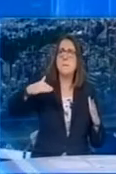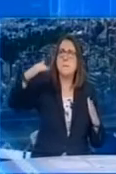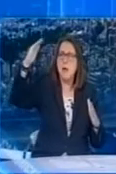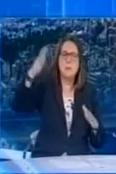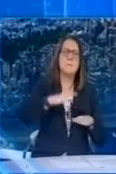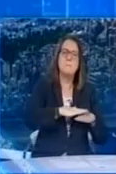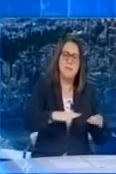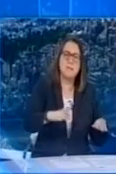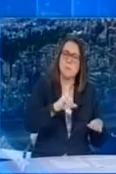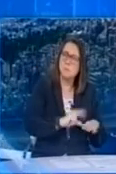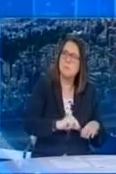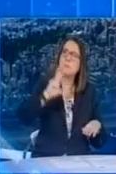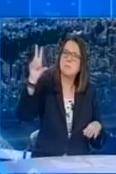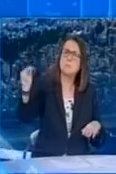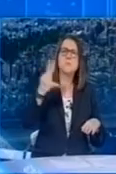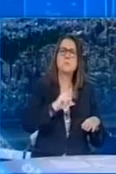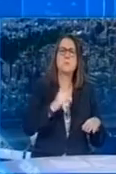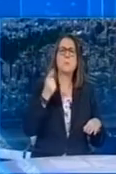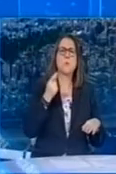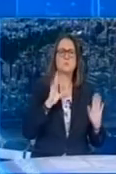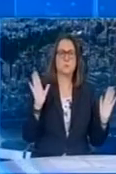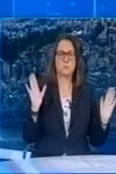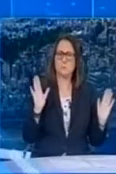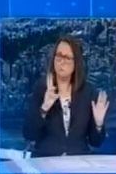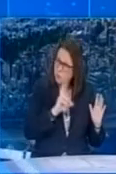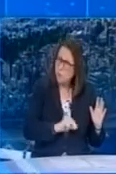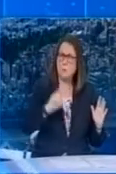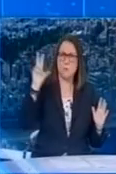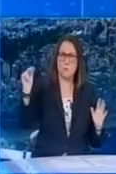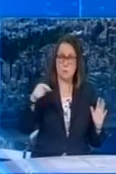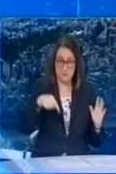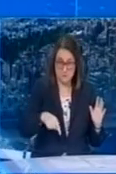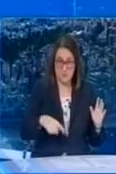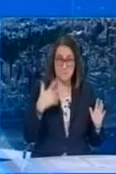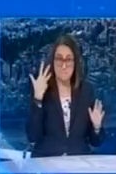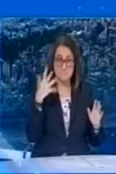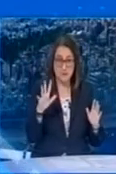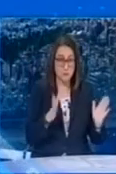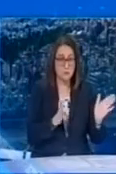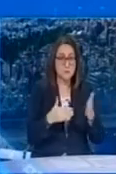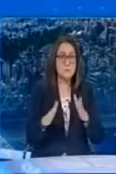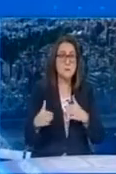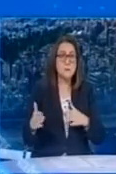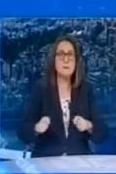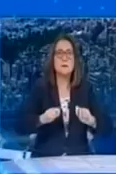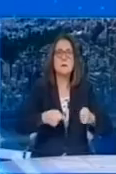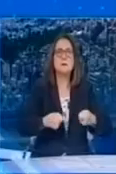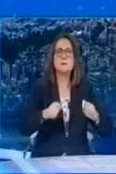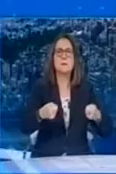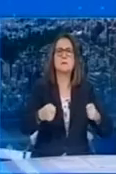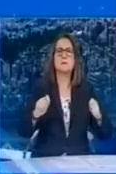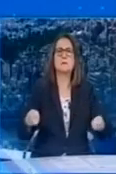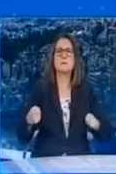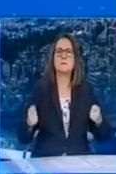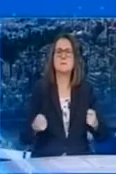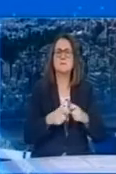σήμερα υπάρχουν πάνω από 500 κλειστά τμήματα, πριν το lockdown δηλαδή, κλειστά